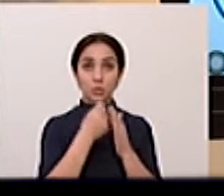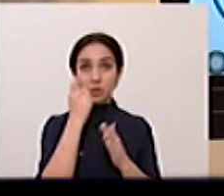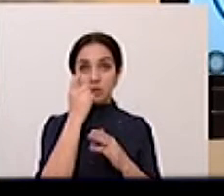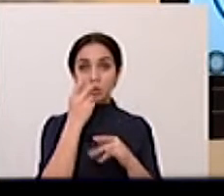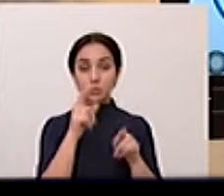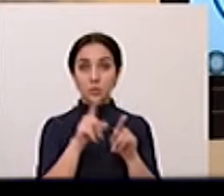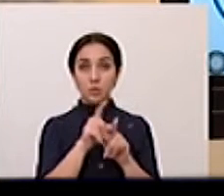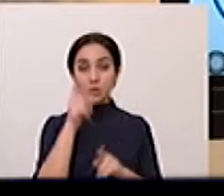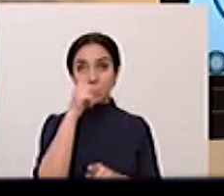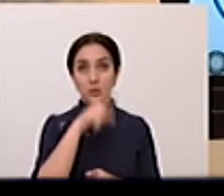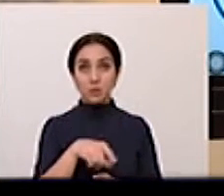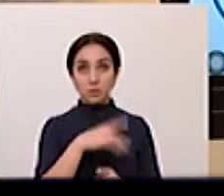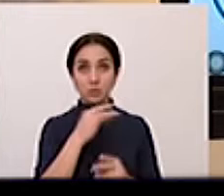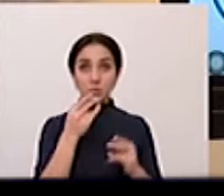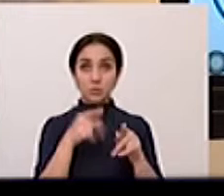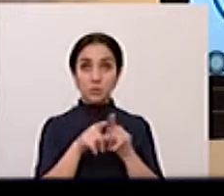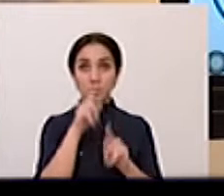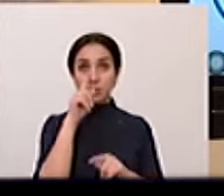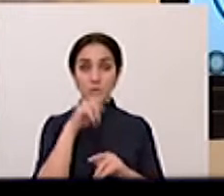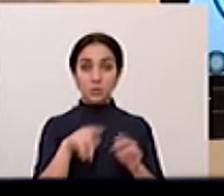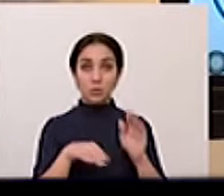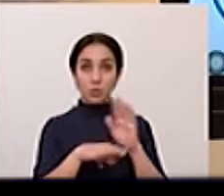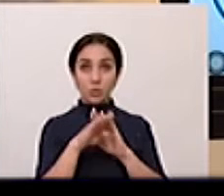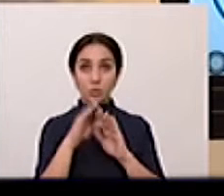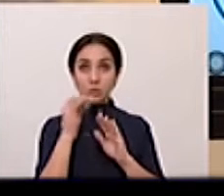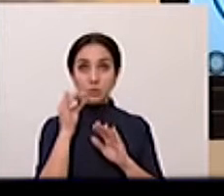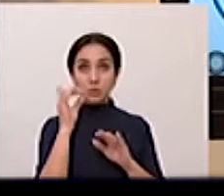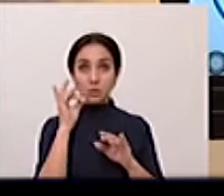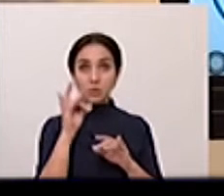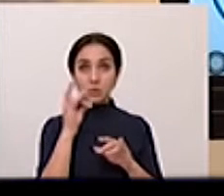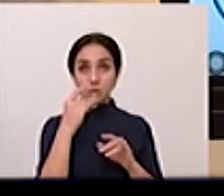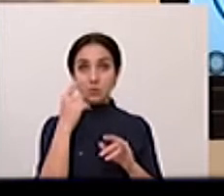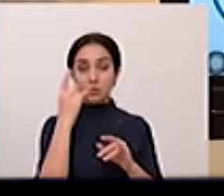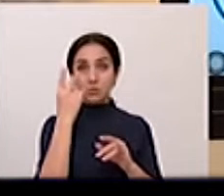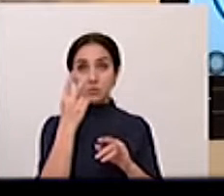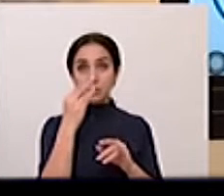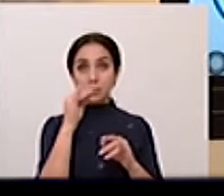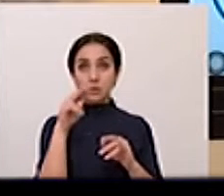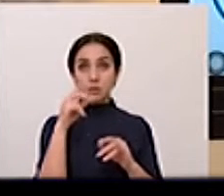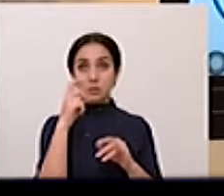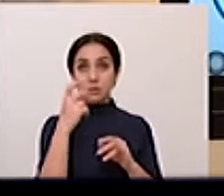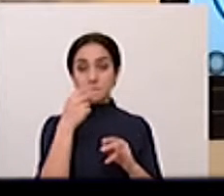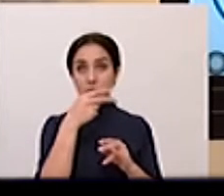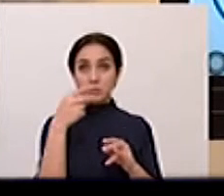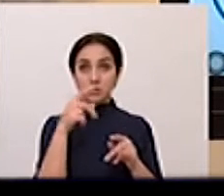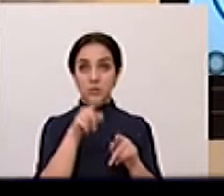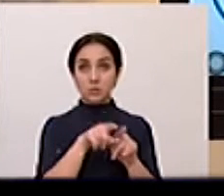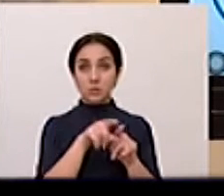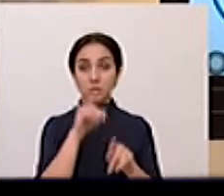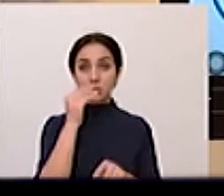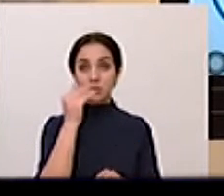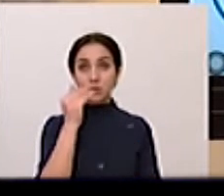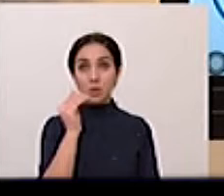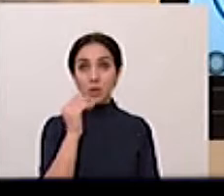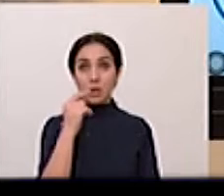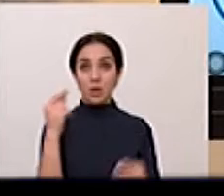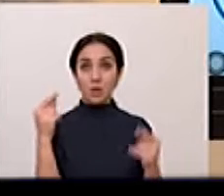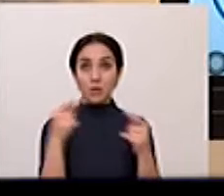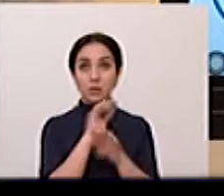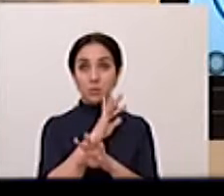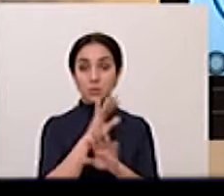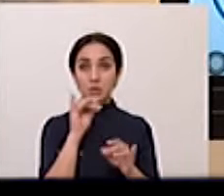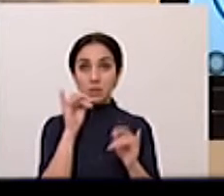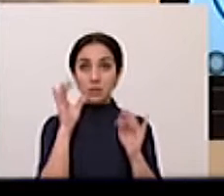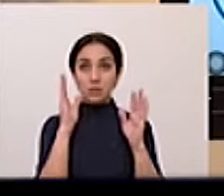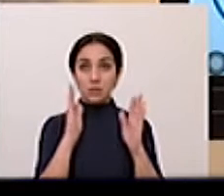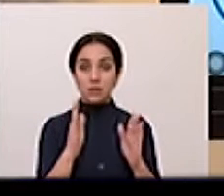bo'lgan integral, integral ostidagi ifodamiz r kvadrat dx. Demak, aniqmas integralni